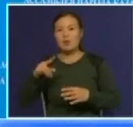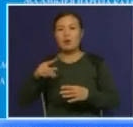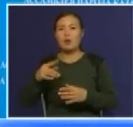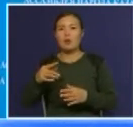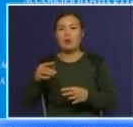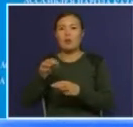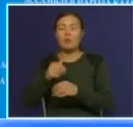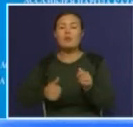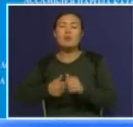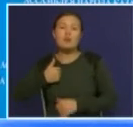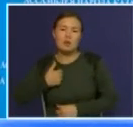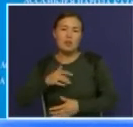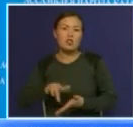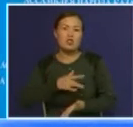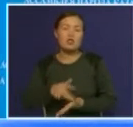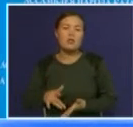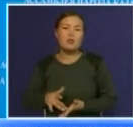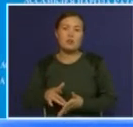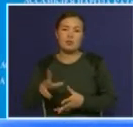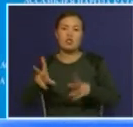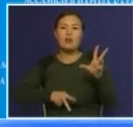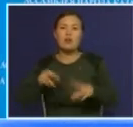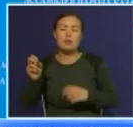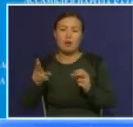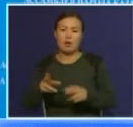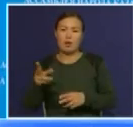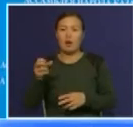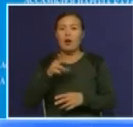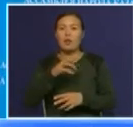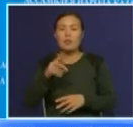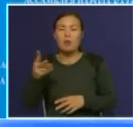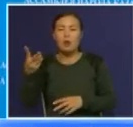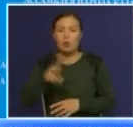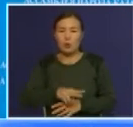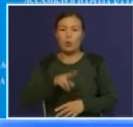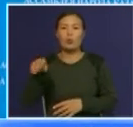патриотизма. Даже считаю, что это академия духа.